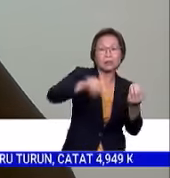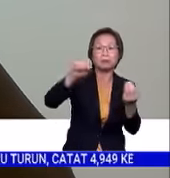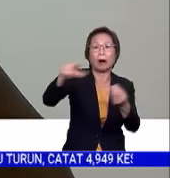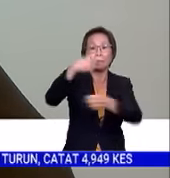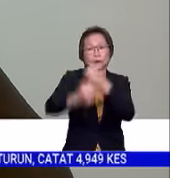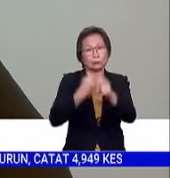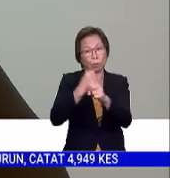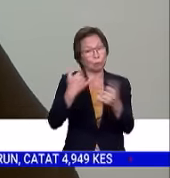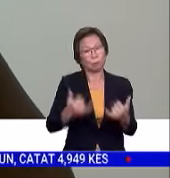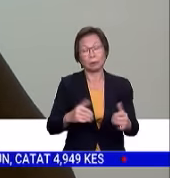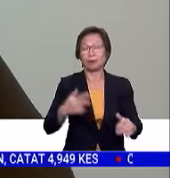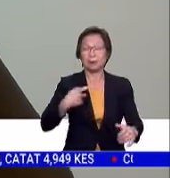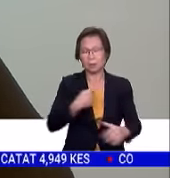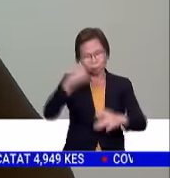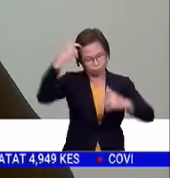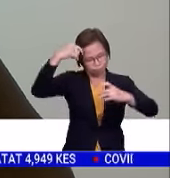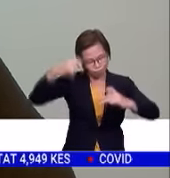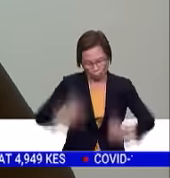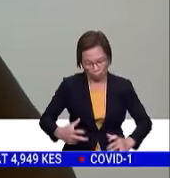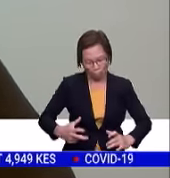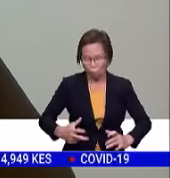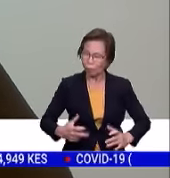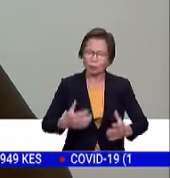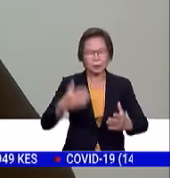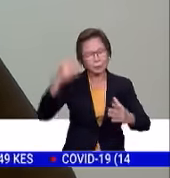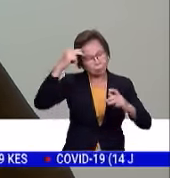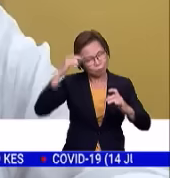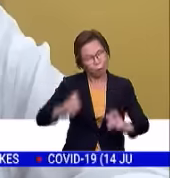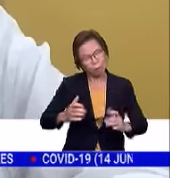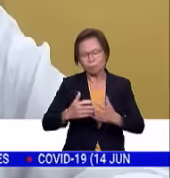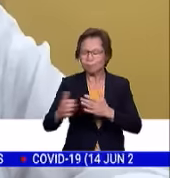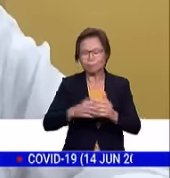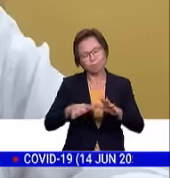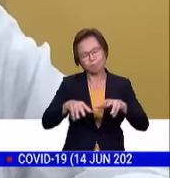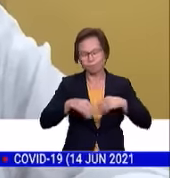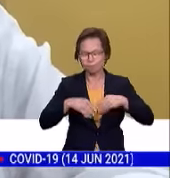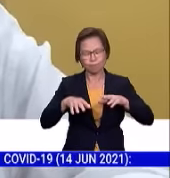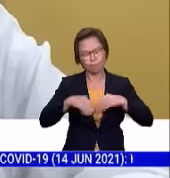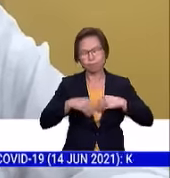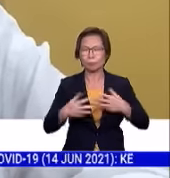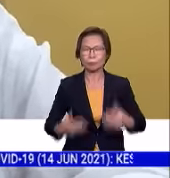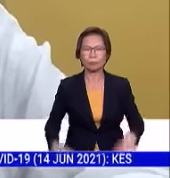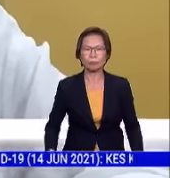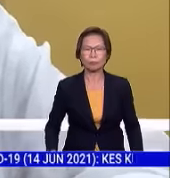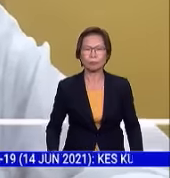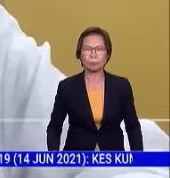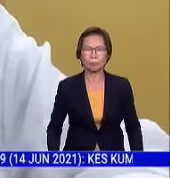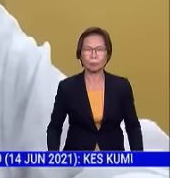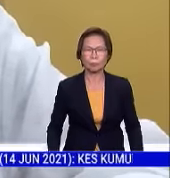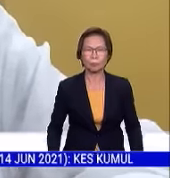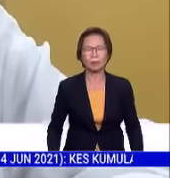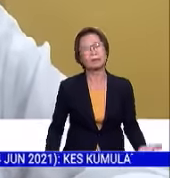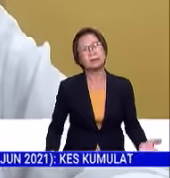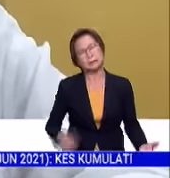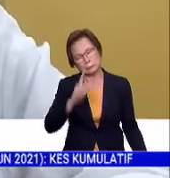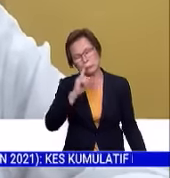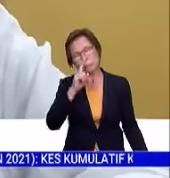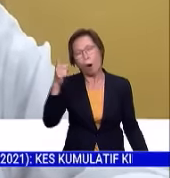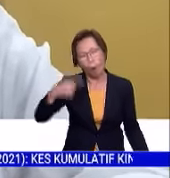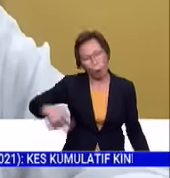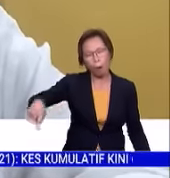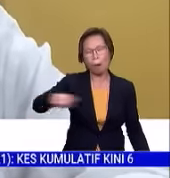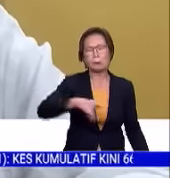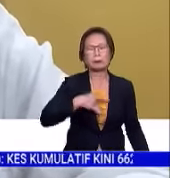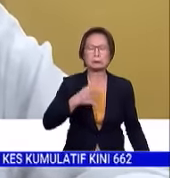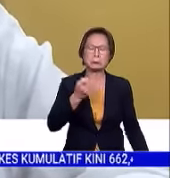dah set our mind untuk terima sebarang kemungkinan. Memanglah siapa pun akan rasa